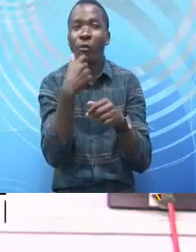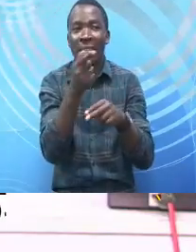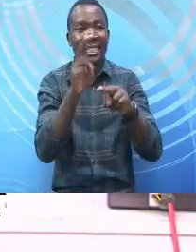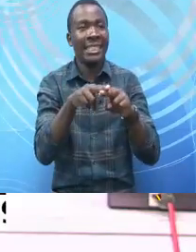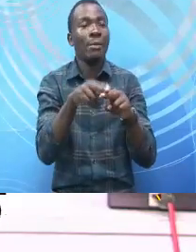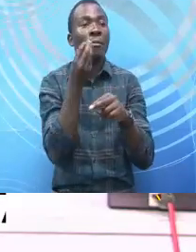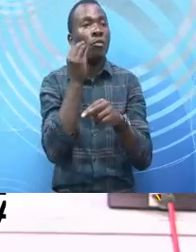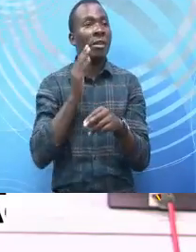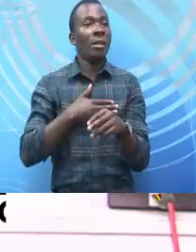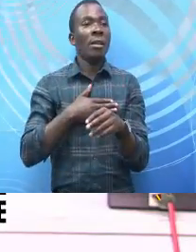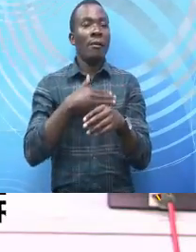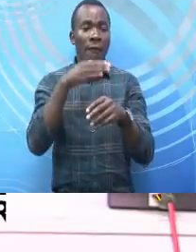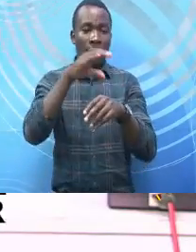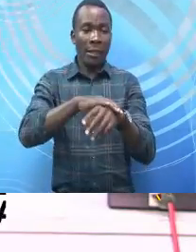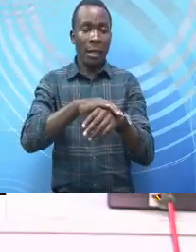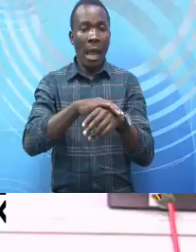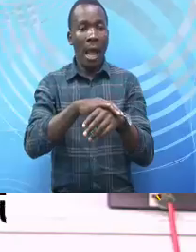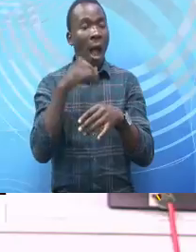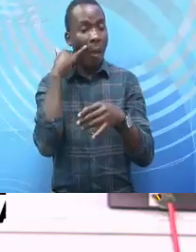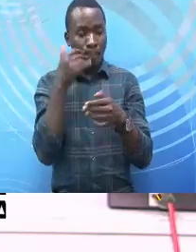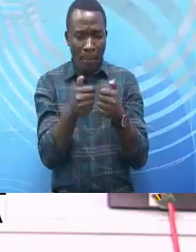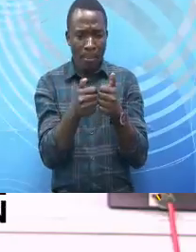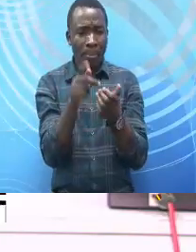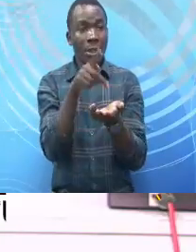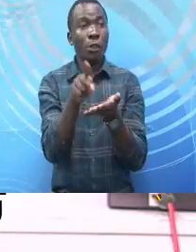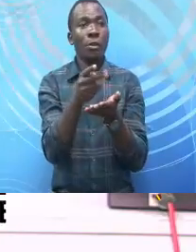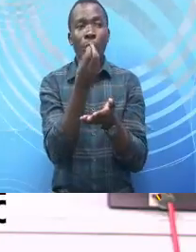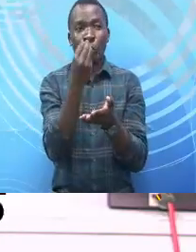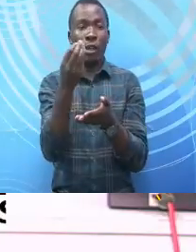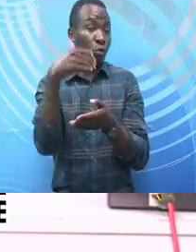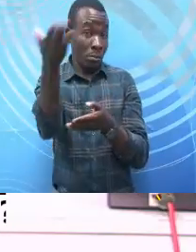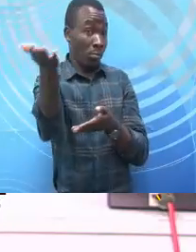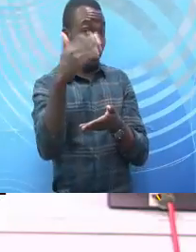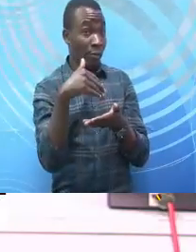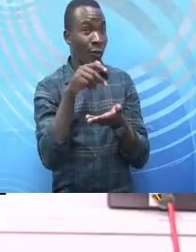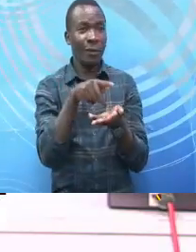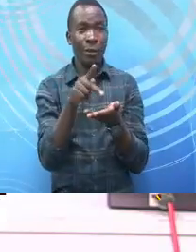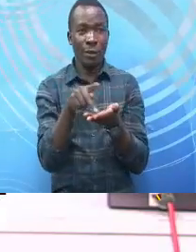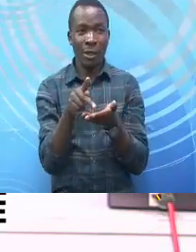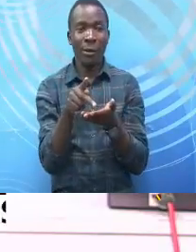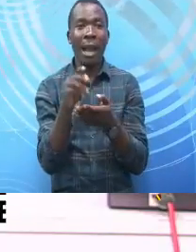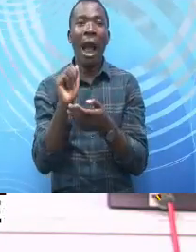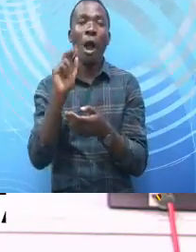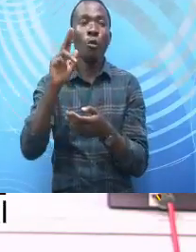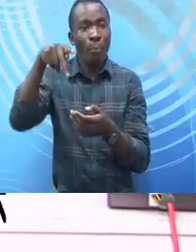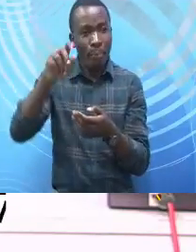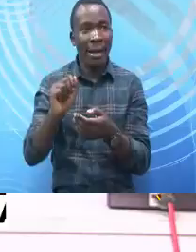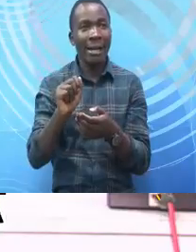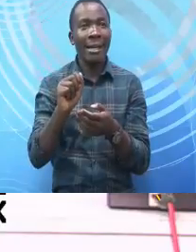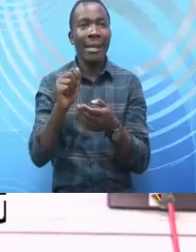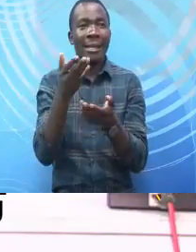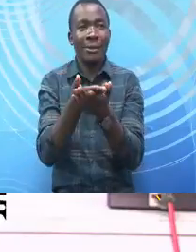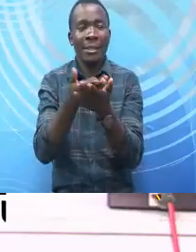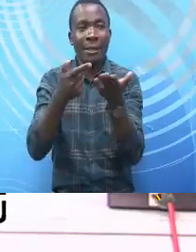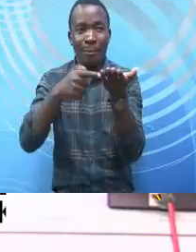mu rugo ngafata telefone ngahaha kandi ibyo nguze bikangeraho ukagura kuri ahupa.net. Reka Trezora